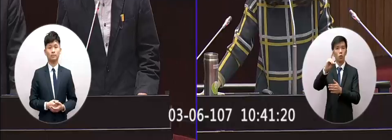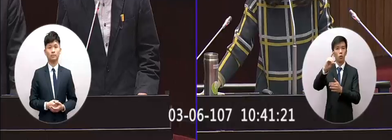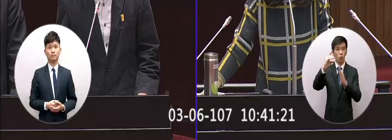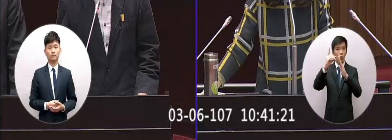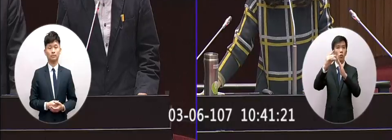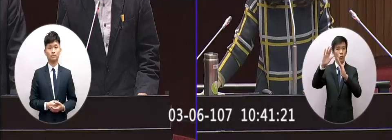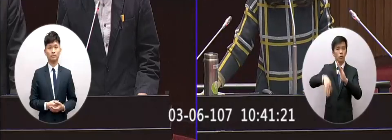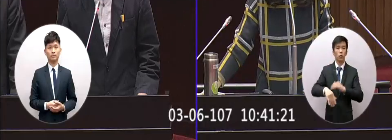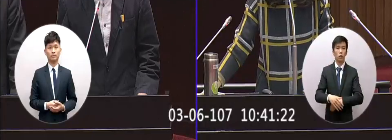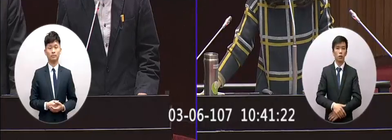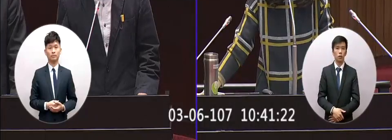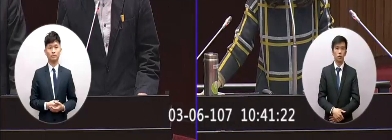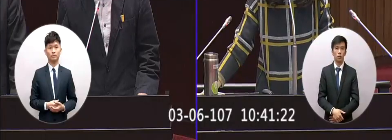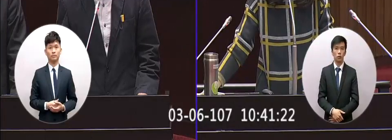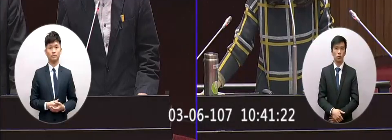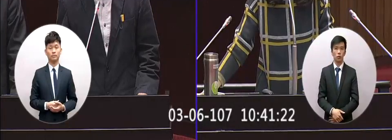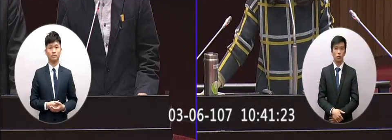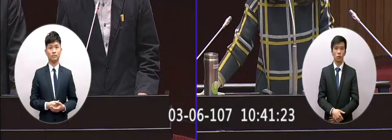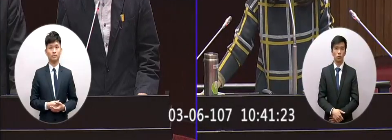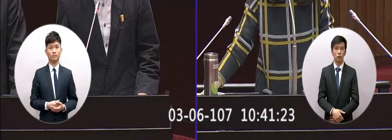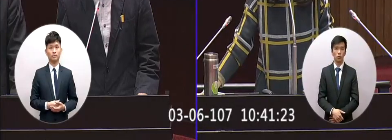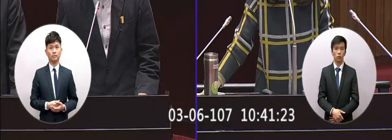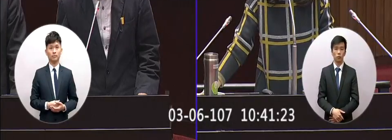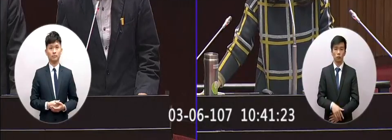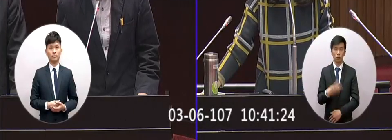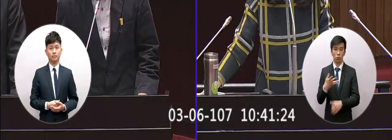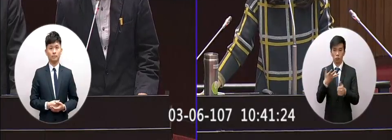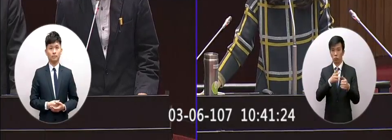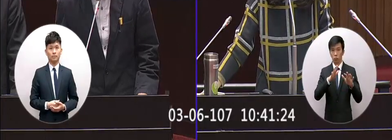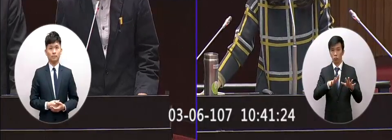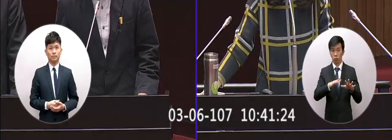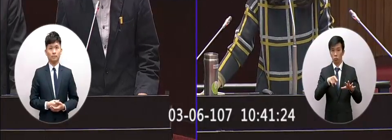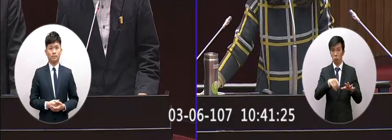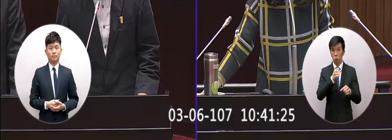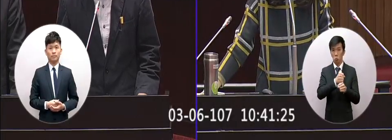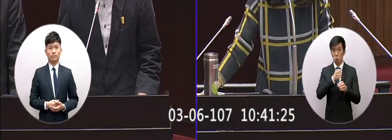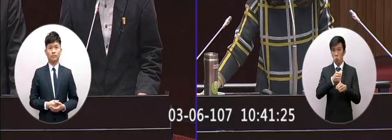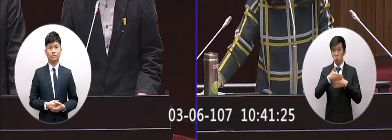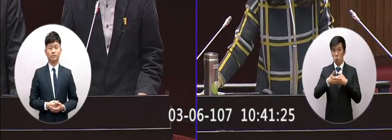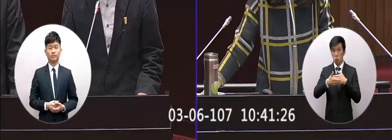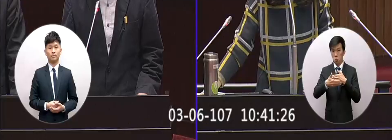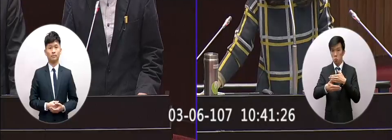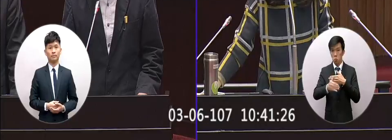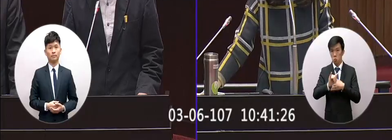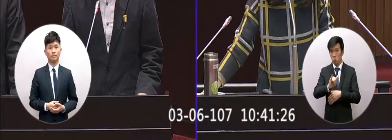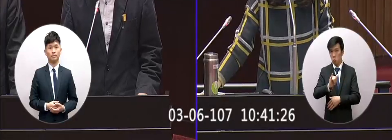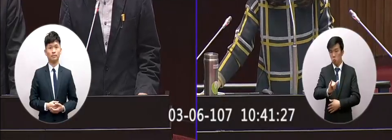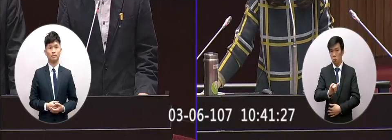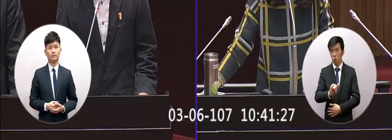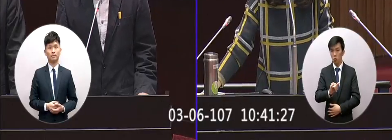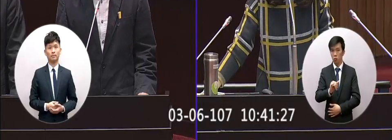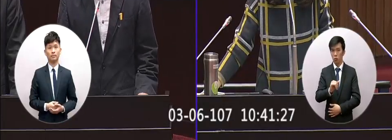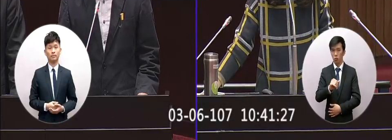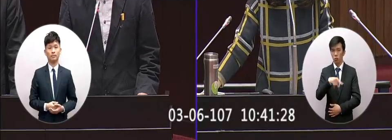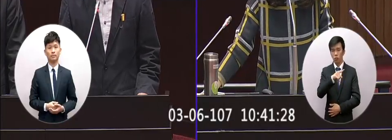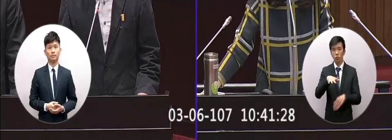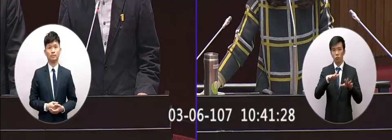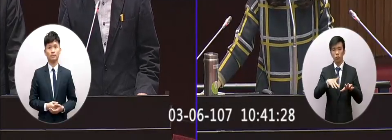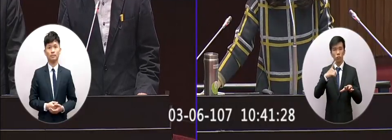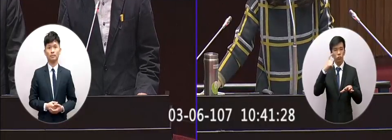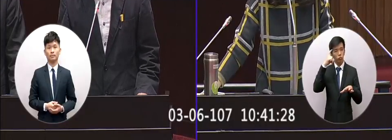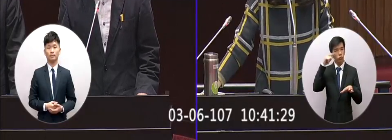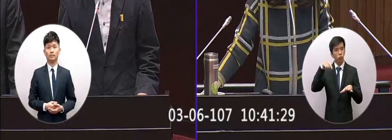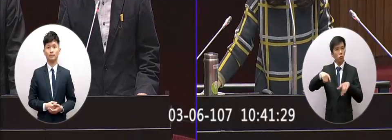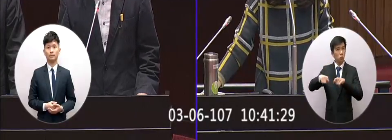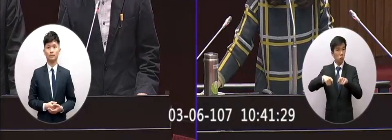所以就以部长说你们现在这个进度良好的这个想法，应该是连那种有一点点想法在规划当中